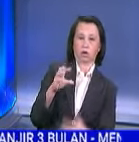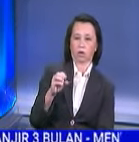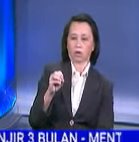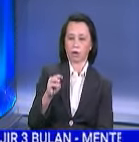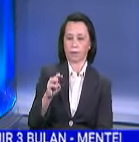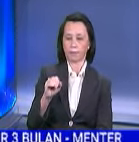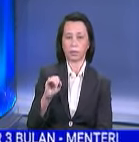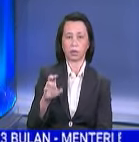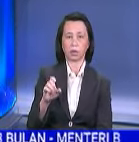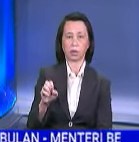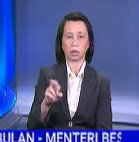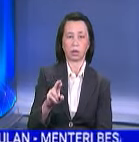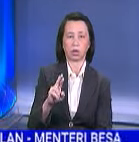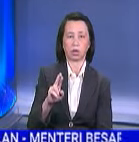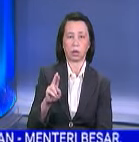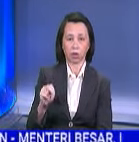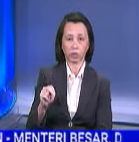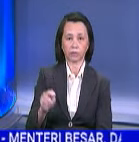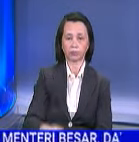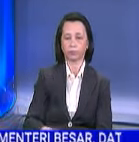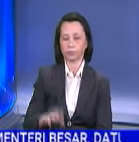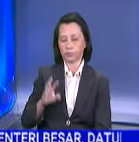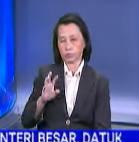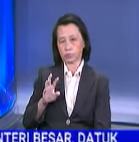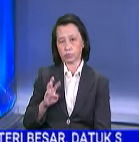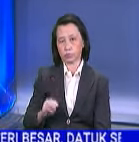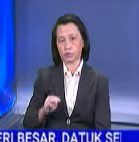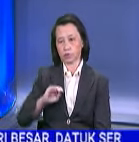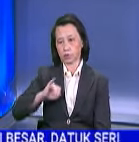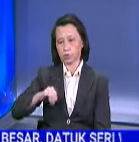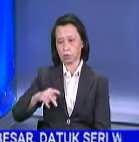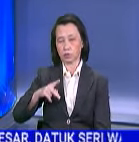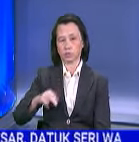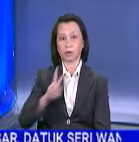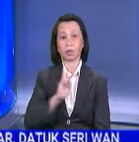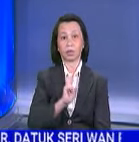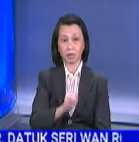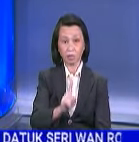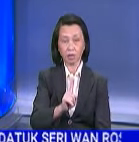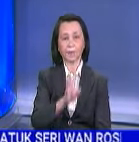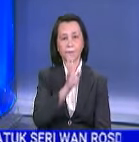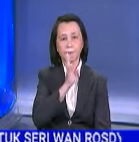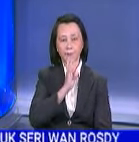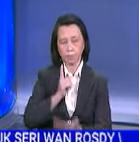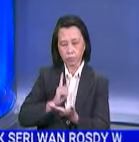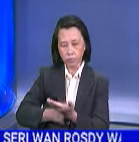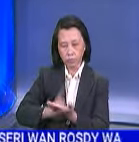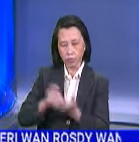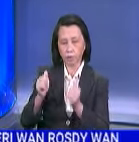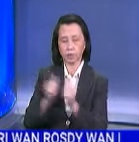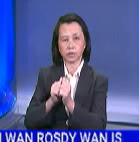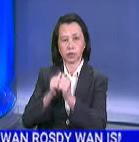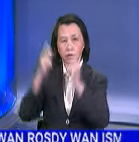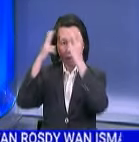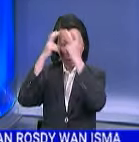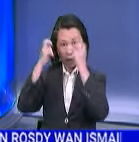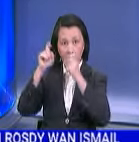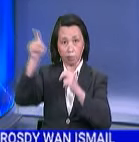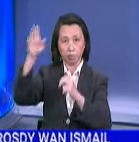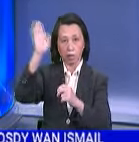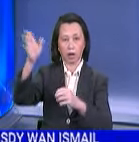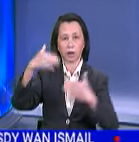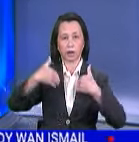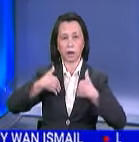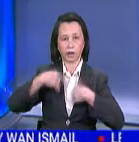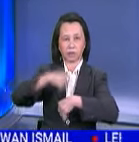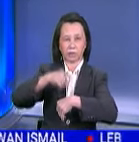Menteri di Jabatan Perdana Menteri Hal Ehwal Agama Idris Ahmad berkata, perbincangan lanjut bersama Kerajaan Arab Saudi akan